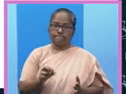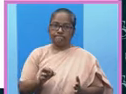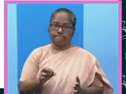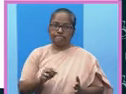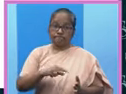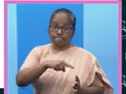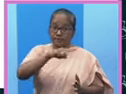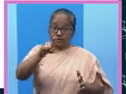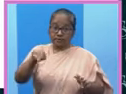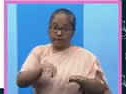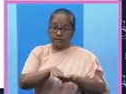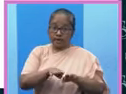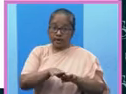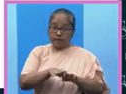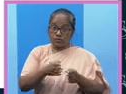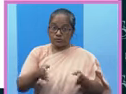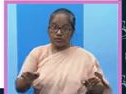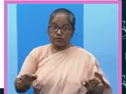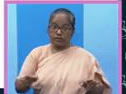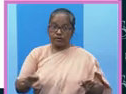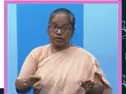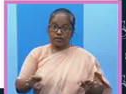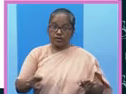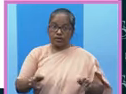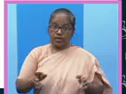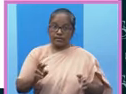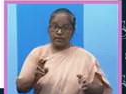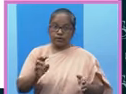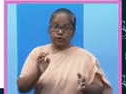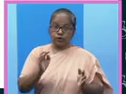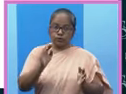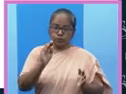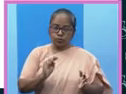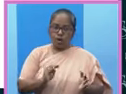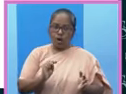எத்தனை, அந்த சம அளவுள்ள பிரிவுகளாக பிரிக்கிறோமா, அந்த பிரிவுகளுடைய